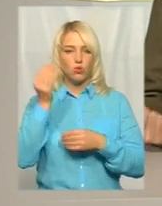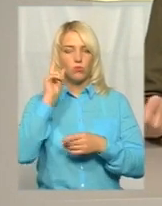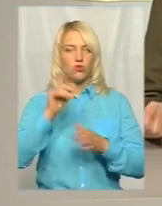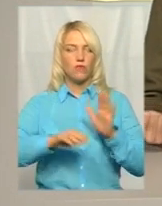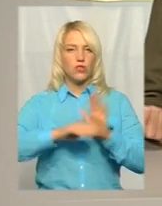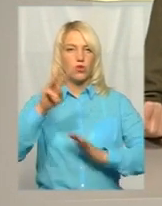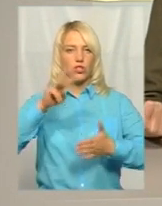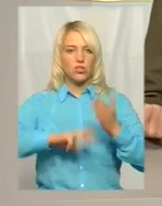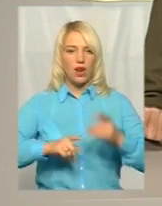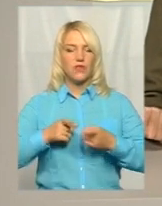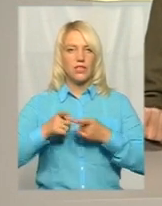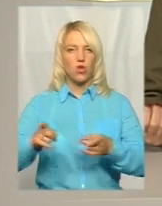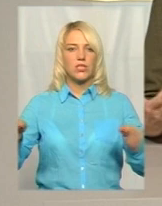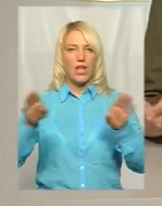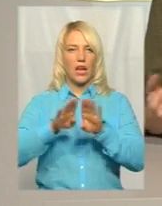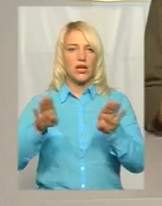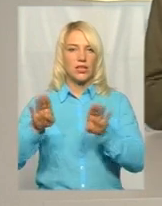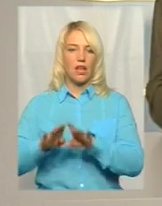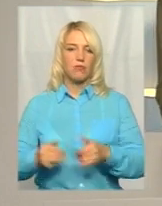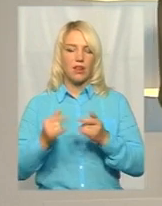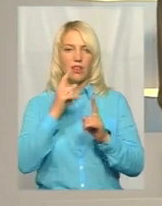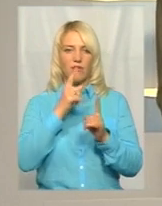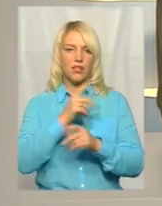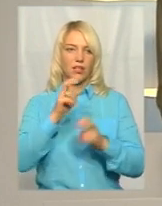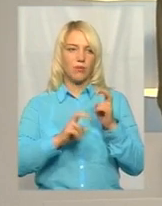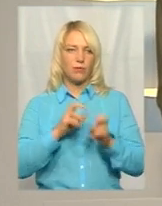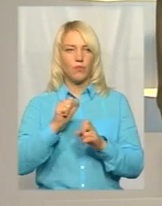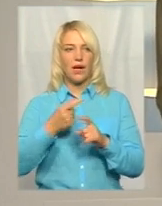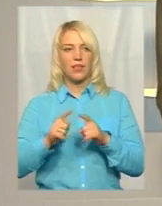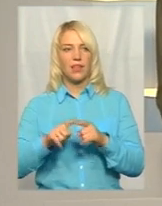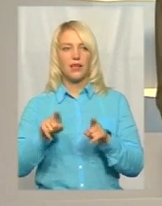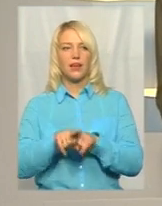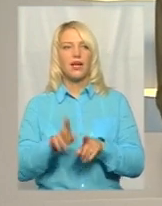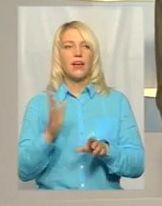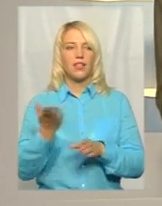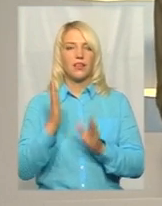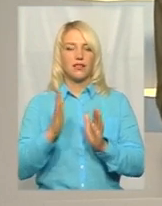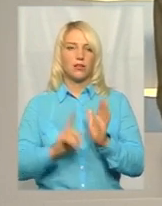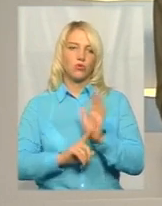штрафи загрожують закриттям для невеликих підприємств або таких, які тільки